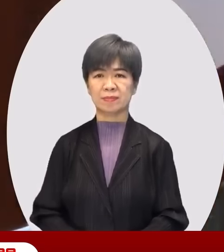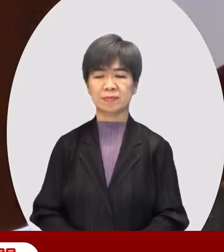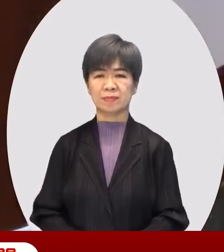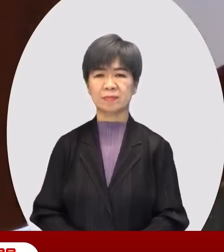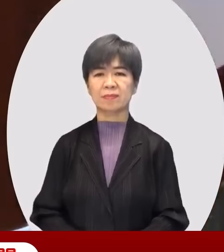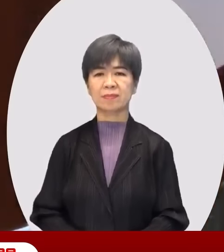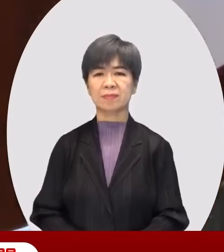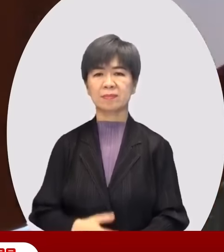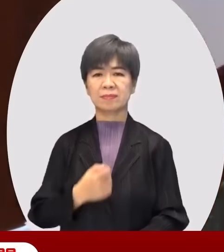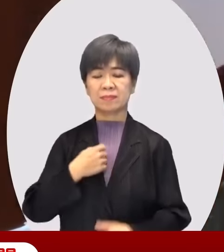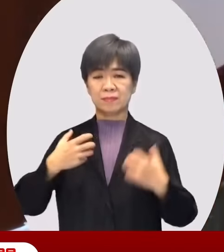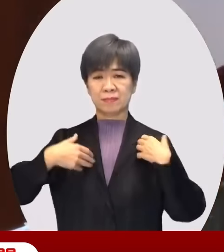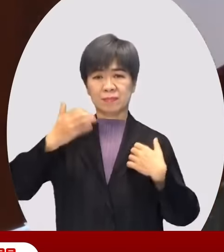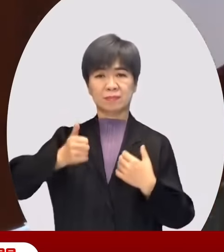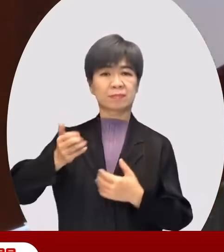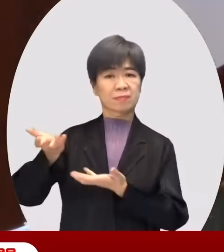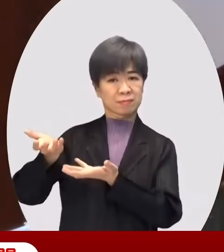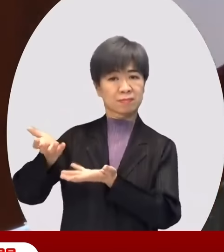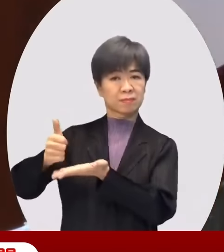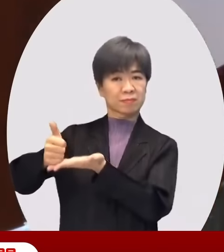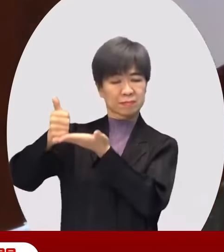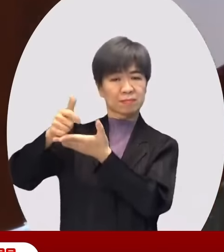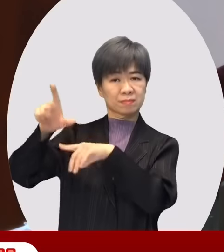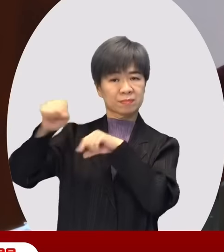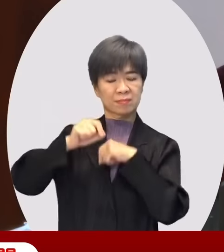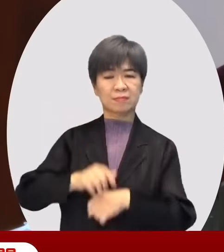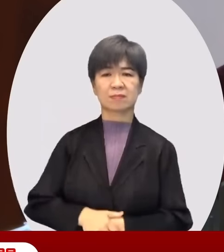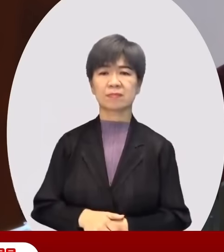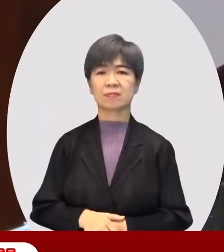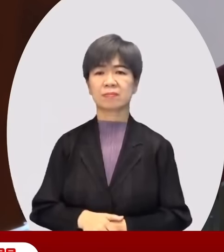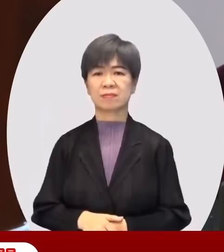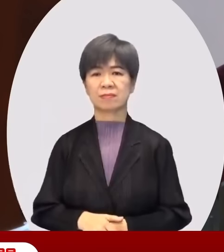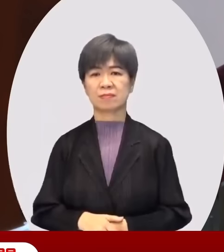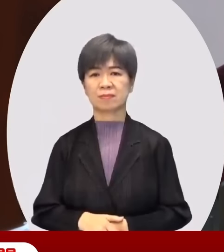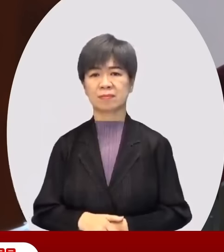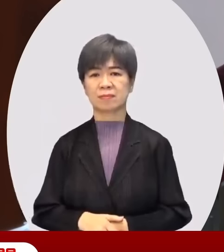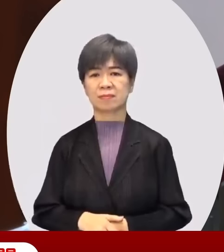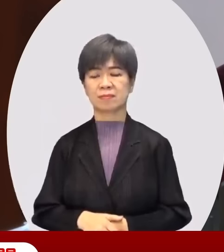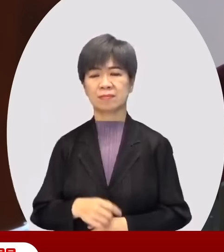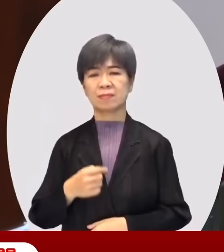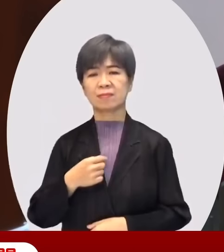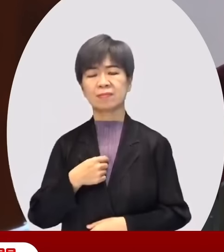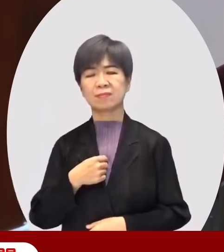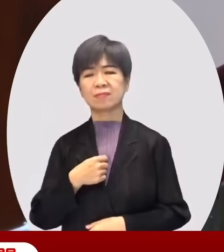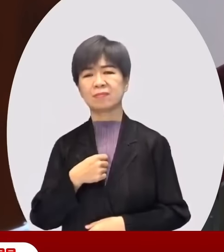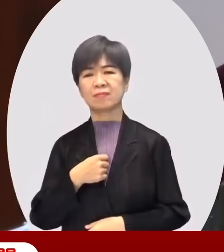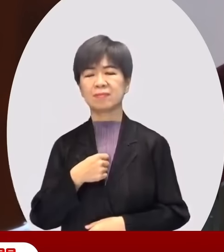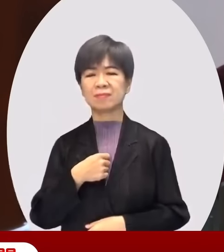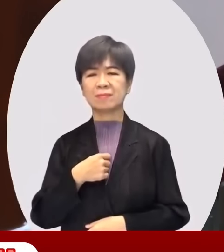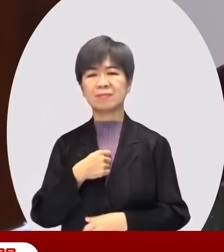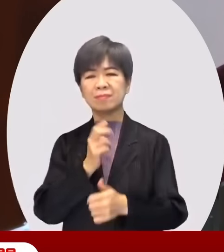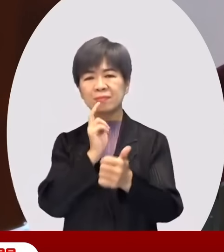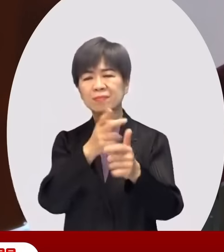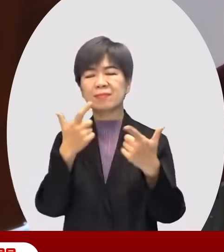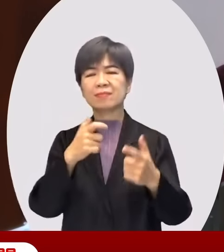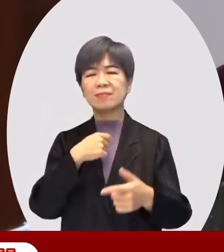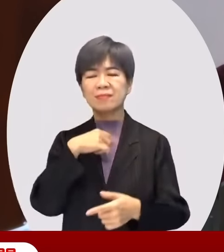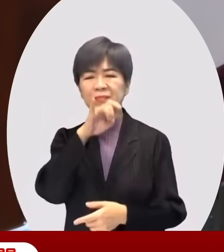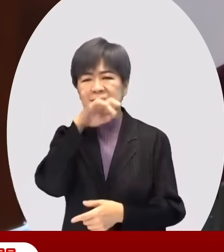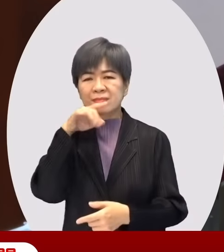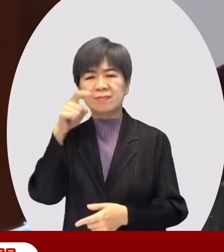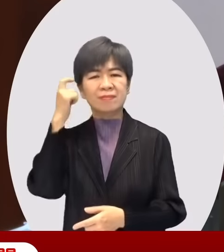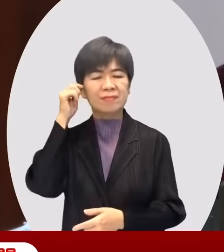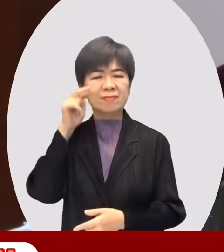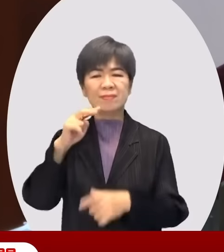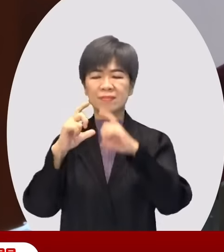这个是要由审判长来指挥的，我并没有所谓的扣印你，我只是引用您的意